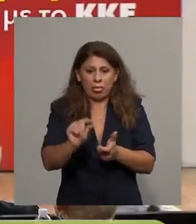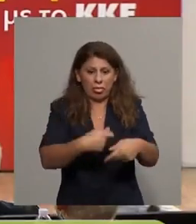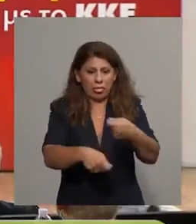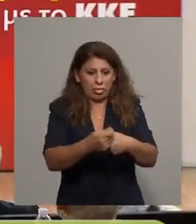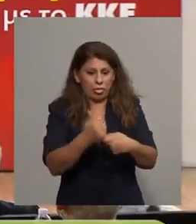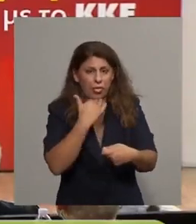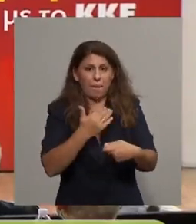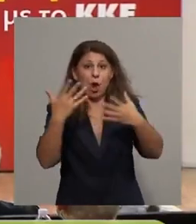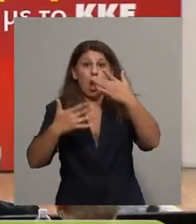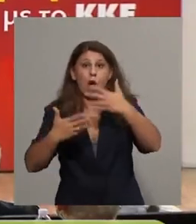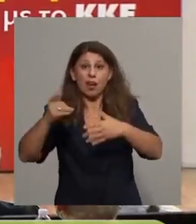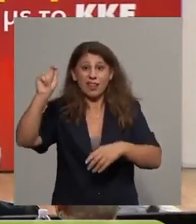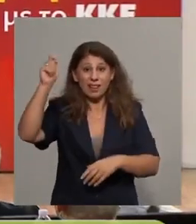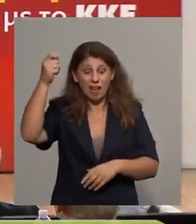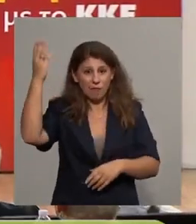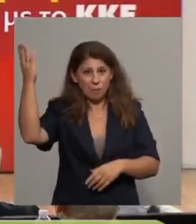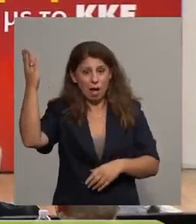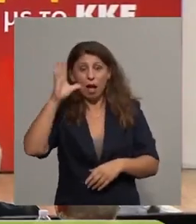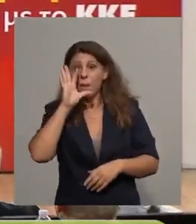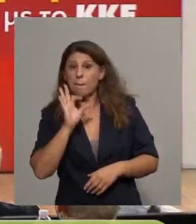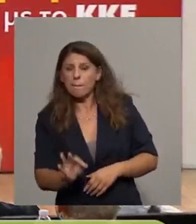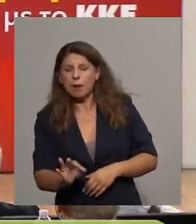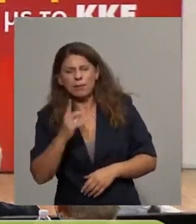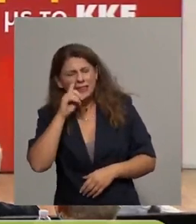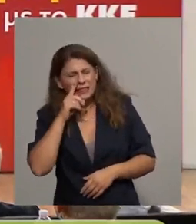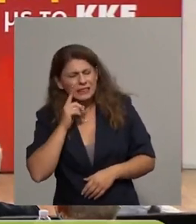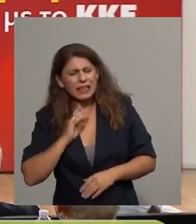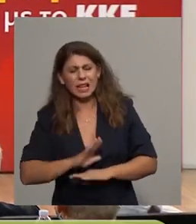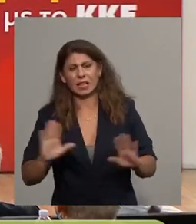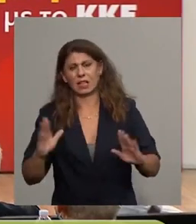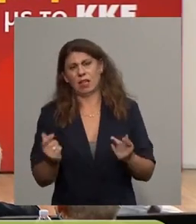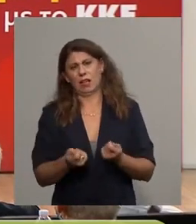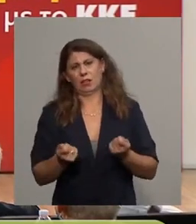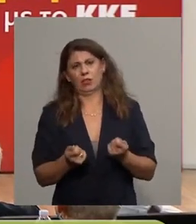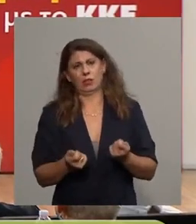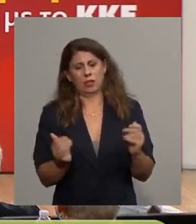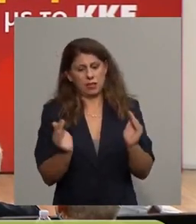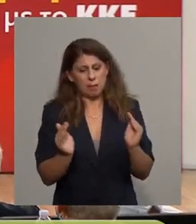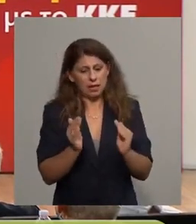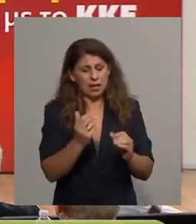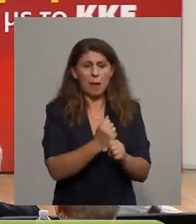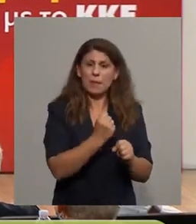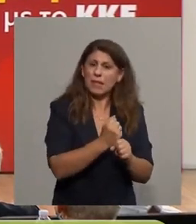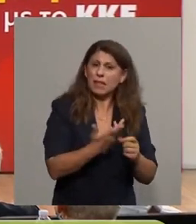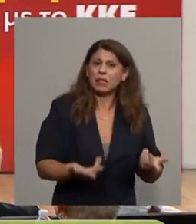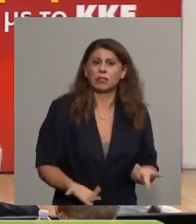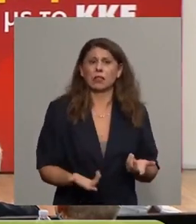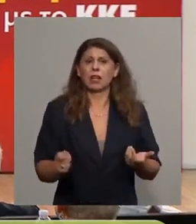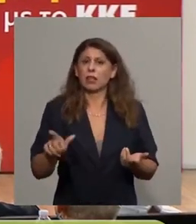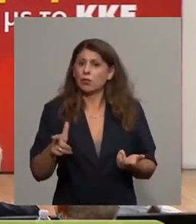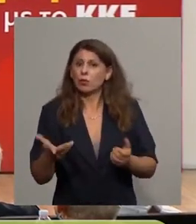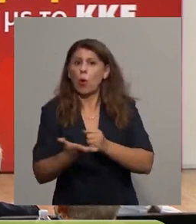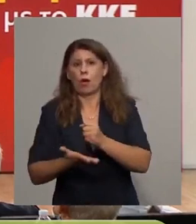οι λογαριασμοί του ηλεκτρικού είναι κυριολεκτικά τραγικοί για εργαζόμενους, για μικρές επιχειρήσεις, για τους